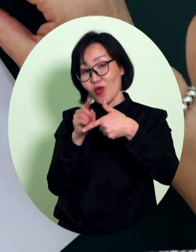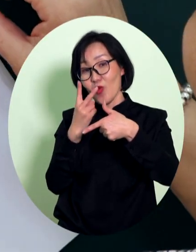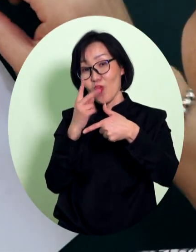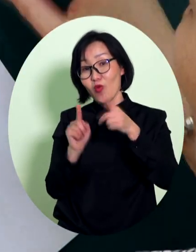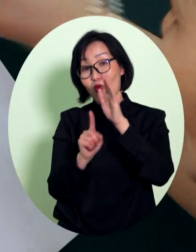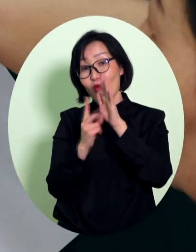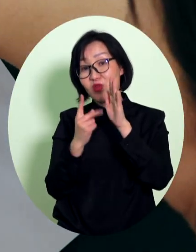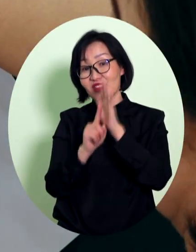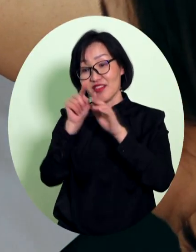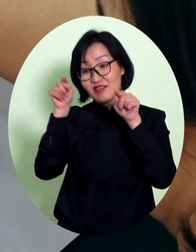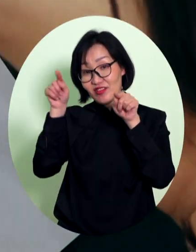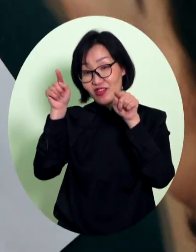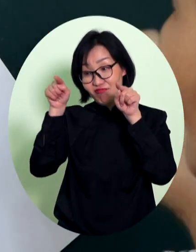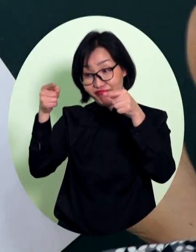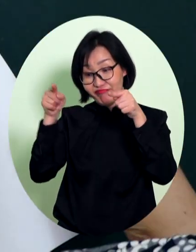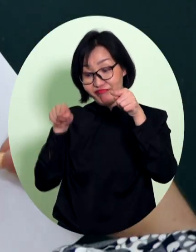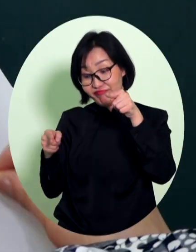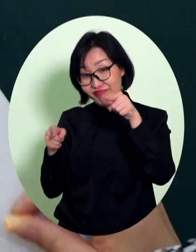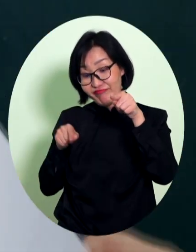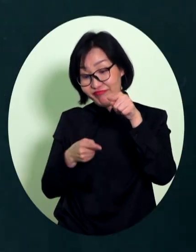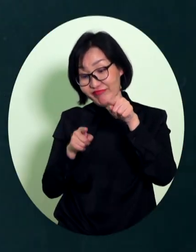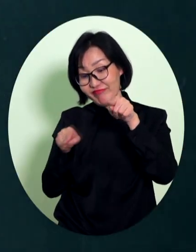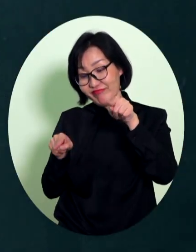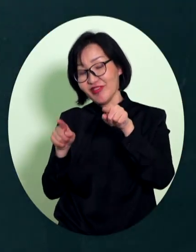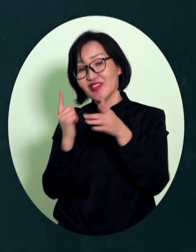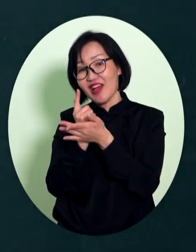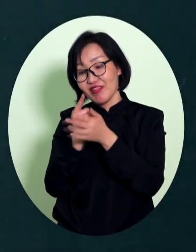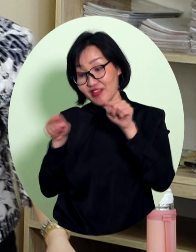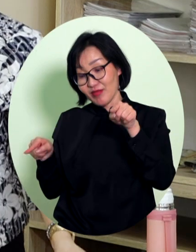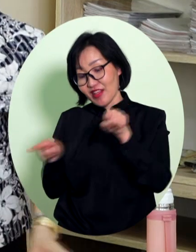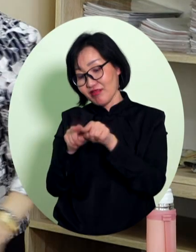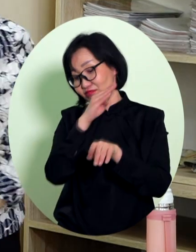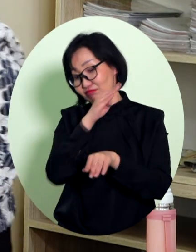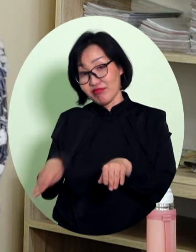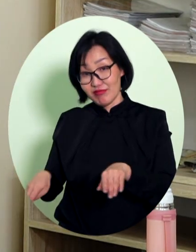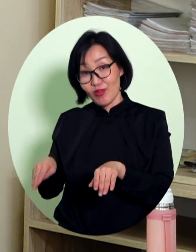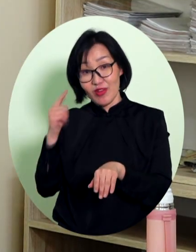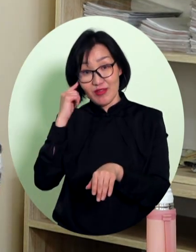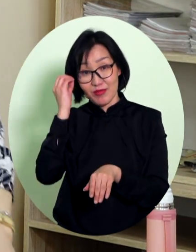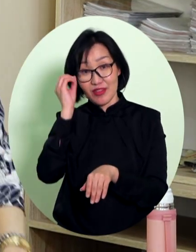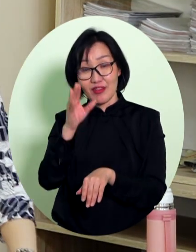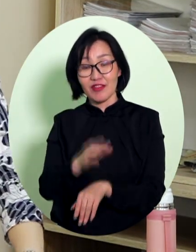үүсгэж талуудыг тойрогтой огтлж байгаа газар нь яах нь вэ? Тэмдэглэх нэ. Одоо энийг яах вэ?